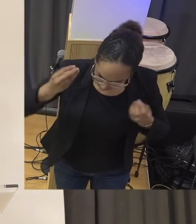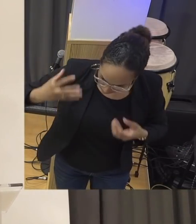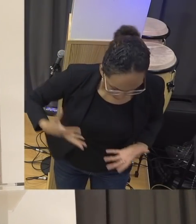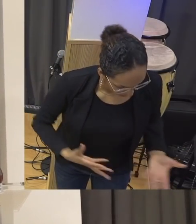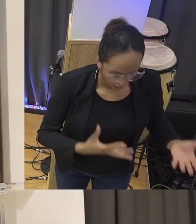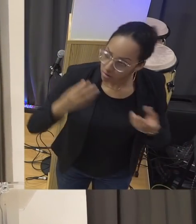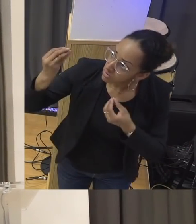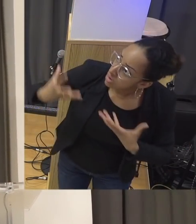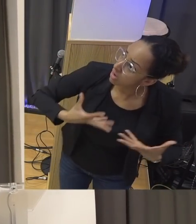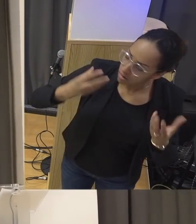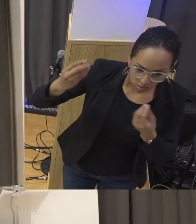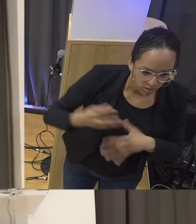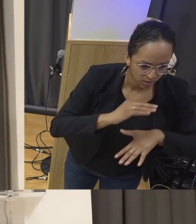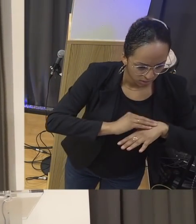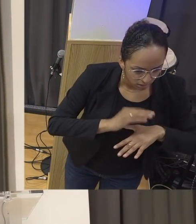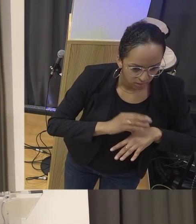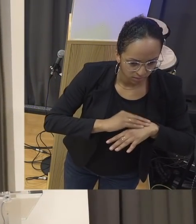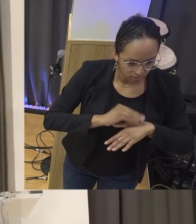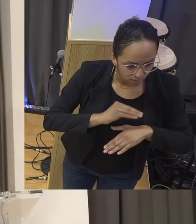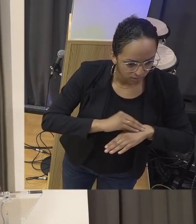tout homme de toute race et de toute condition,